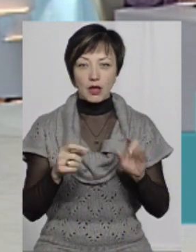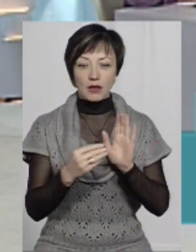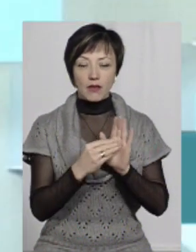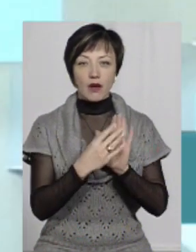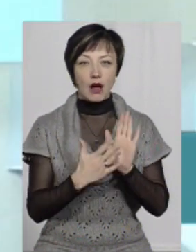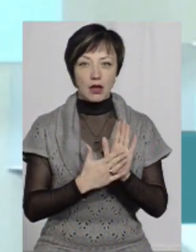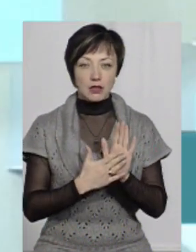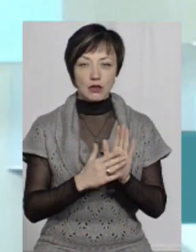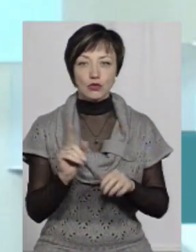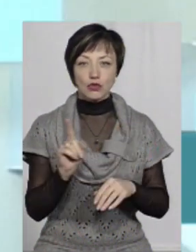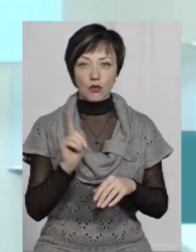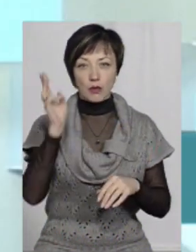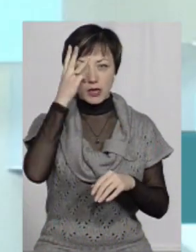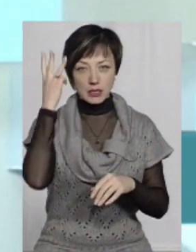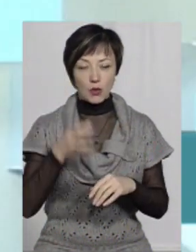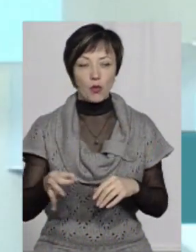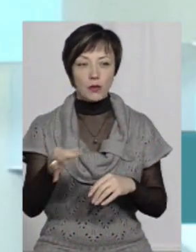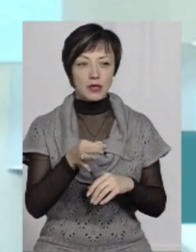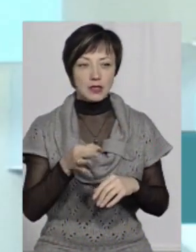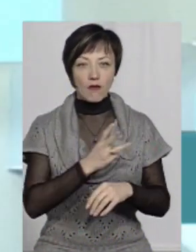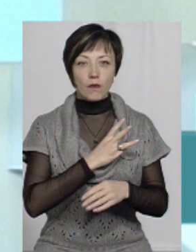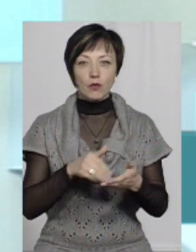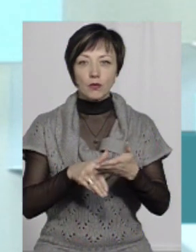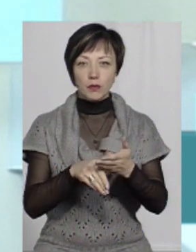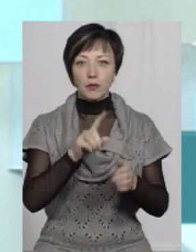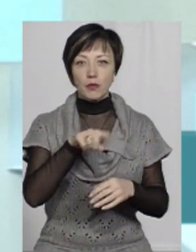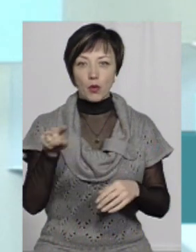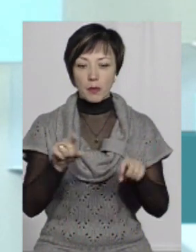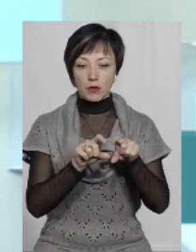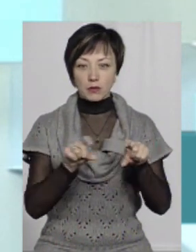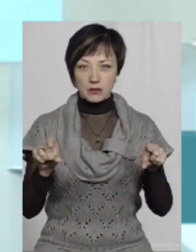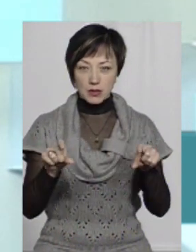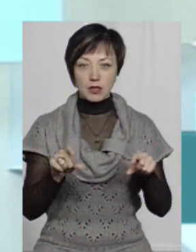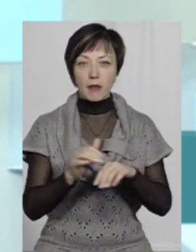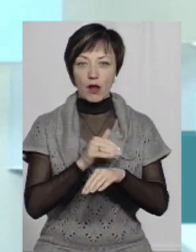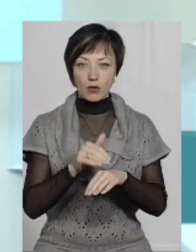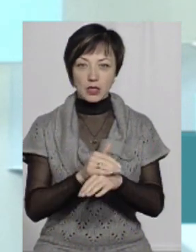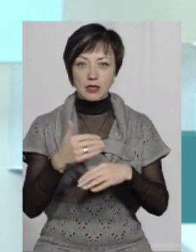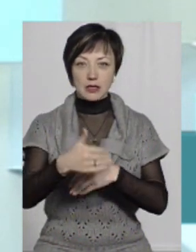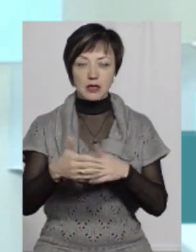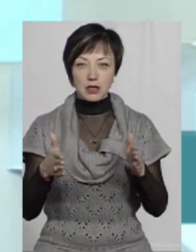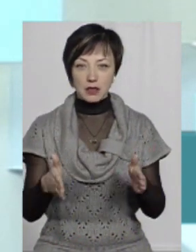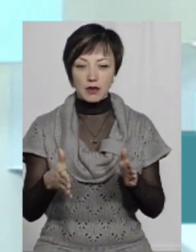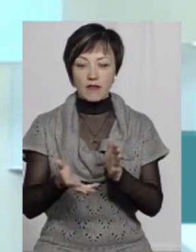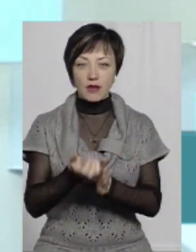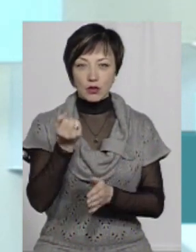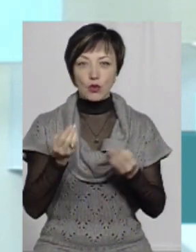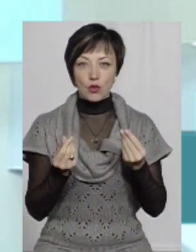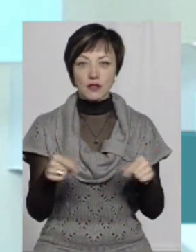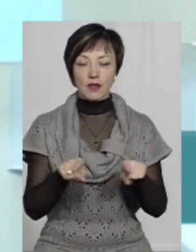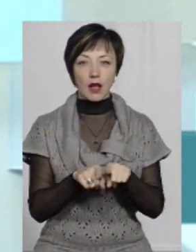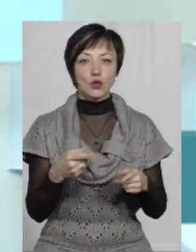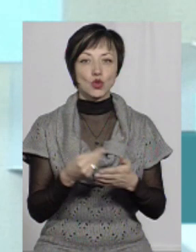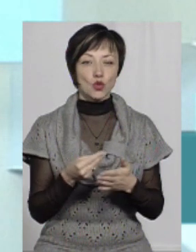якій вказано, що в Хмельницькій області волонтер під номером таким-то з благодійної скриньки вилучив кошти в